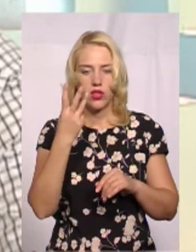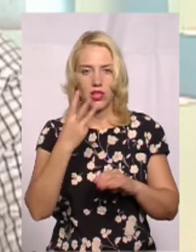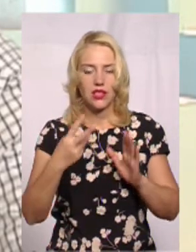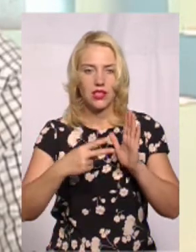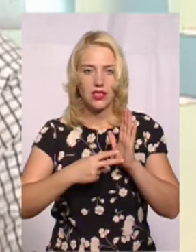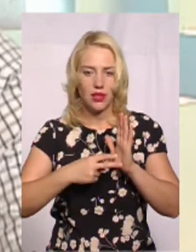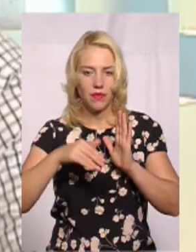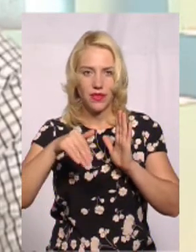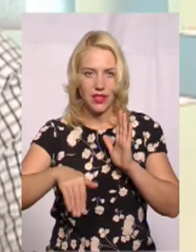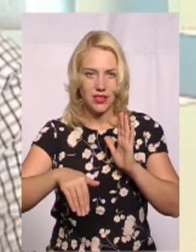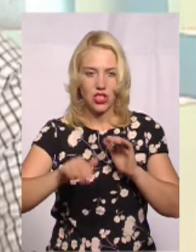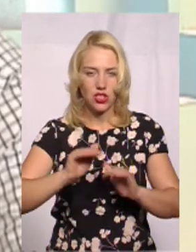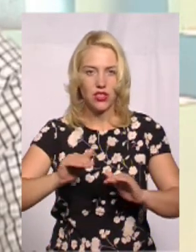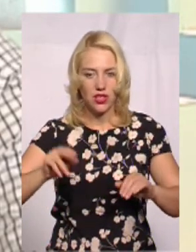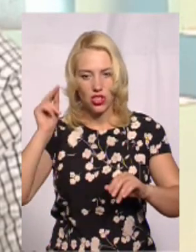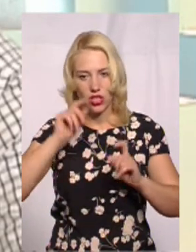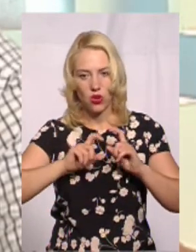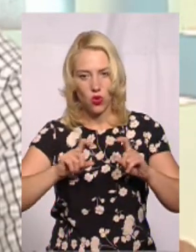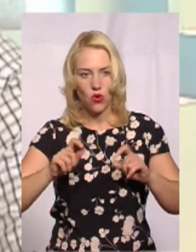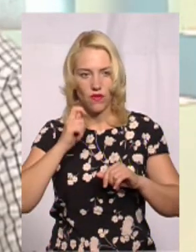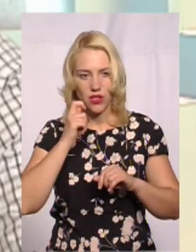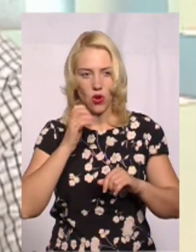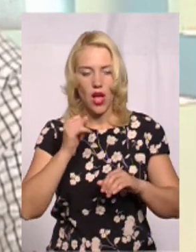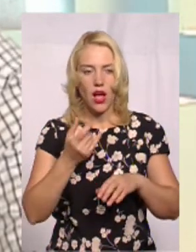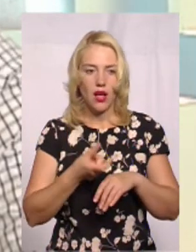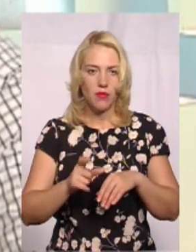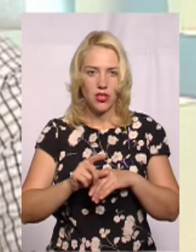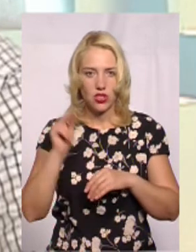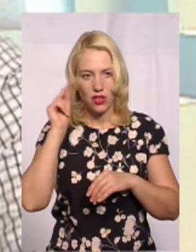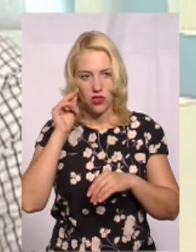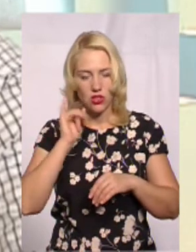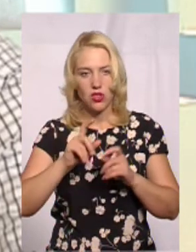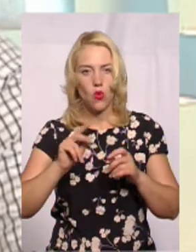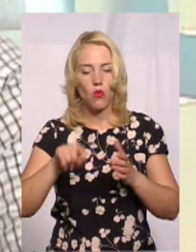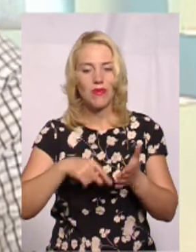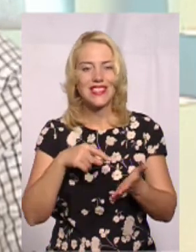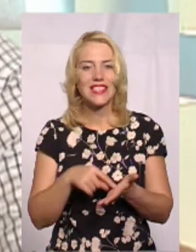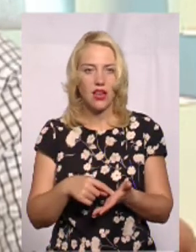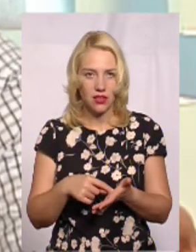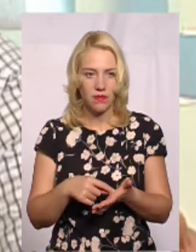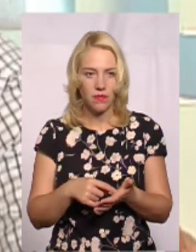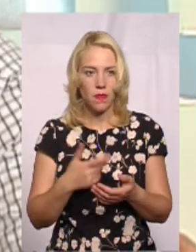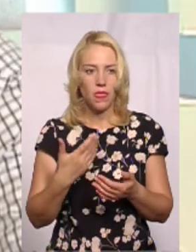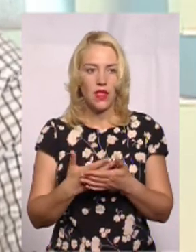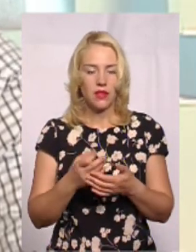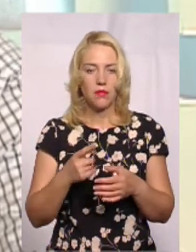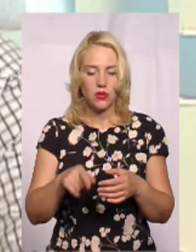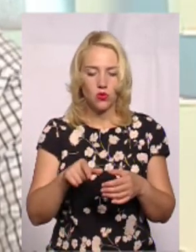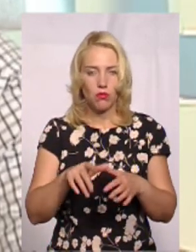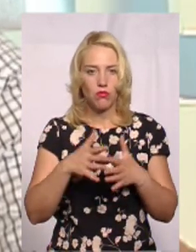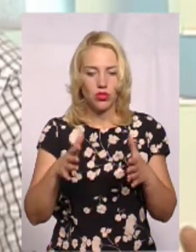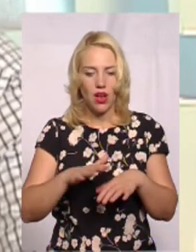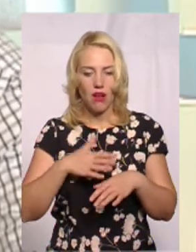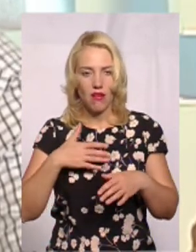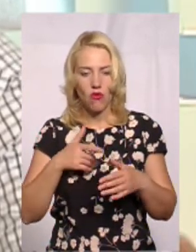тисяч дітей шкільного віку, але переважна більшість їх навчається у містах. Розумієте, тут найбільш наповнені класи,